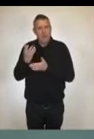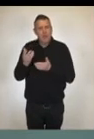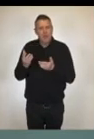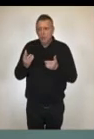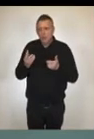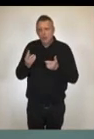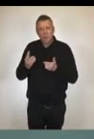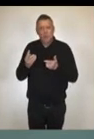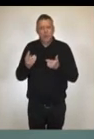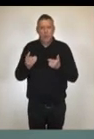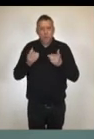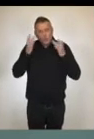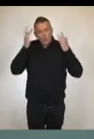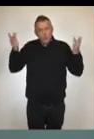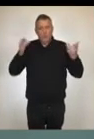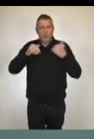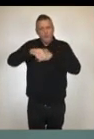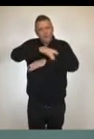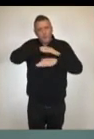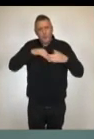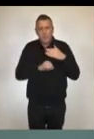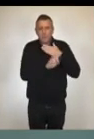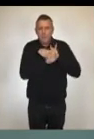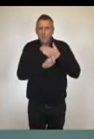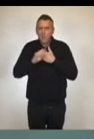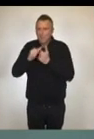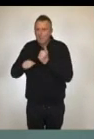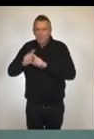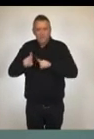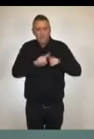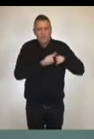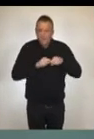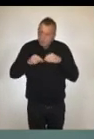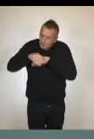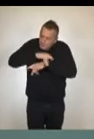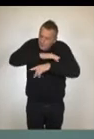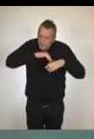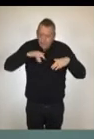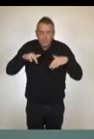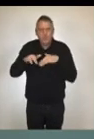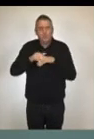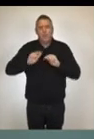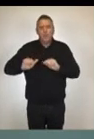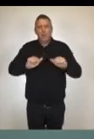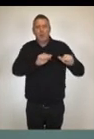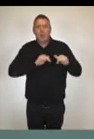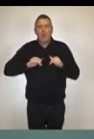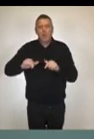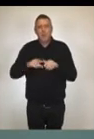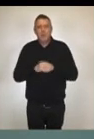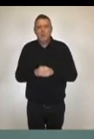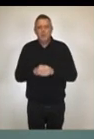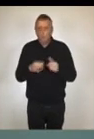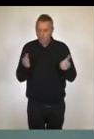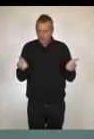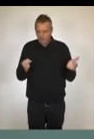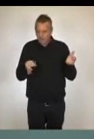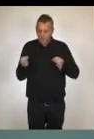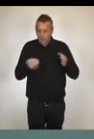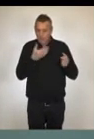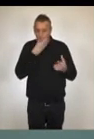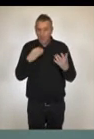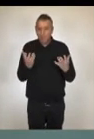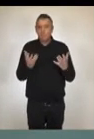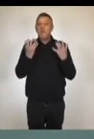permettant à l'écosystème culturel d'exprimer toute sa vitalité. Avant d'ambitionner le plus beau des jardins, assurons-nous qu'il puisse trouver à